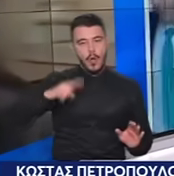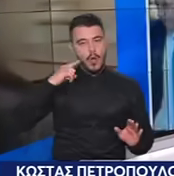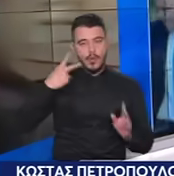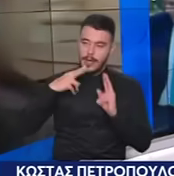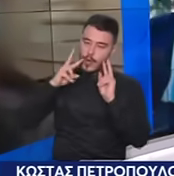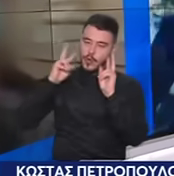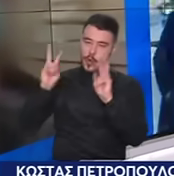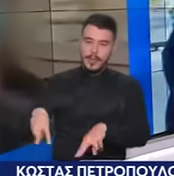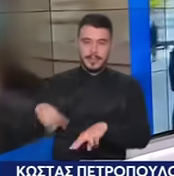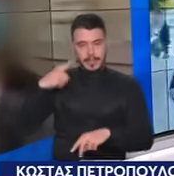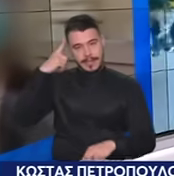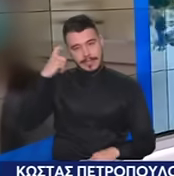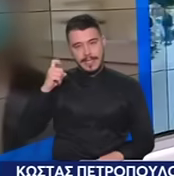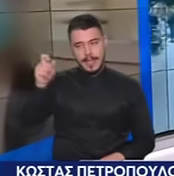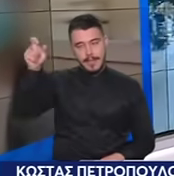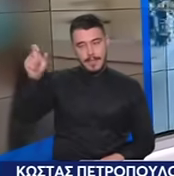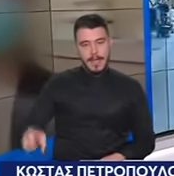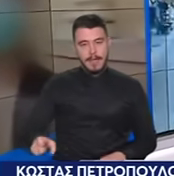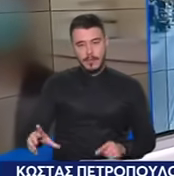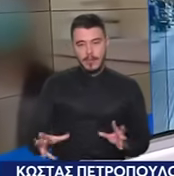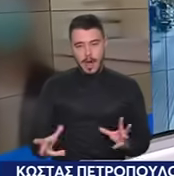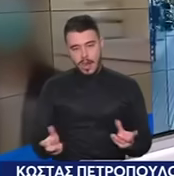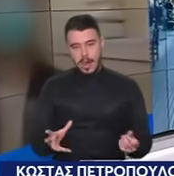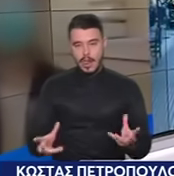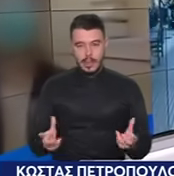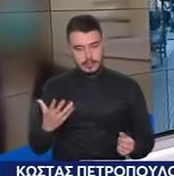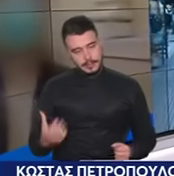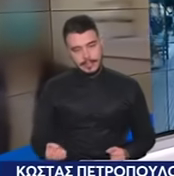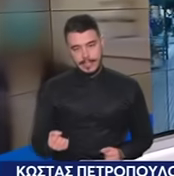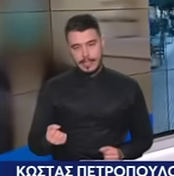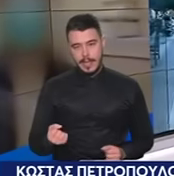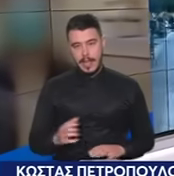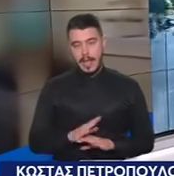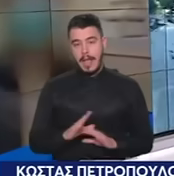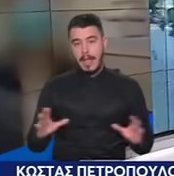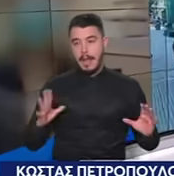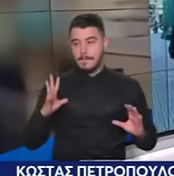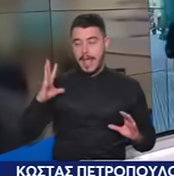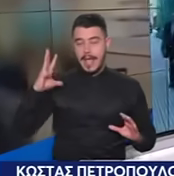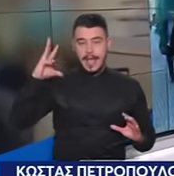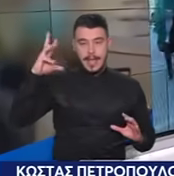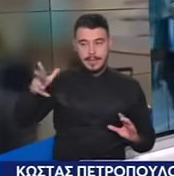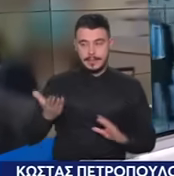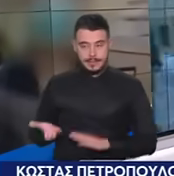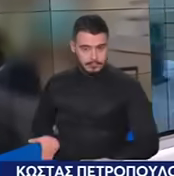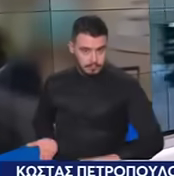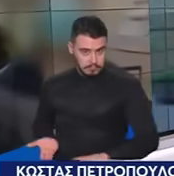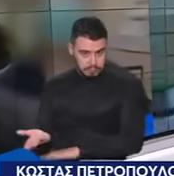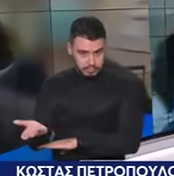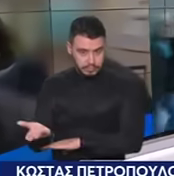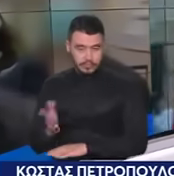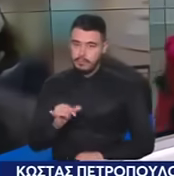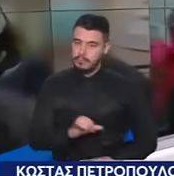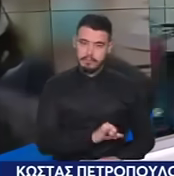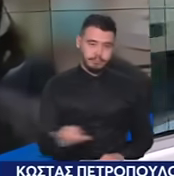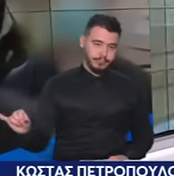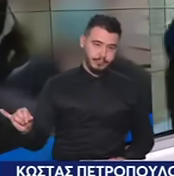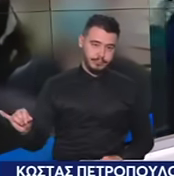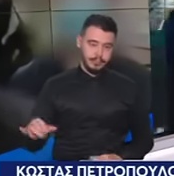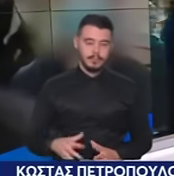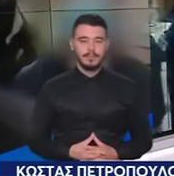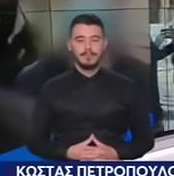ζητήματα. Ποτέ βεβαίως δεν είχε φτάσει στο σημείο αυτό που έφτασε το καταδικαστέο γεγονός, το προχθεσινό. Κύριε Πετρόπουλε,